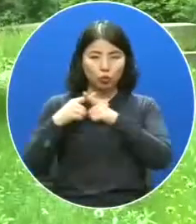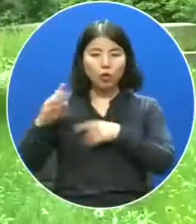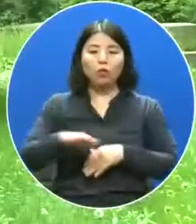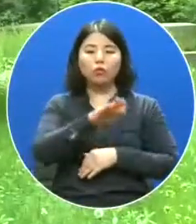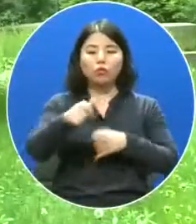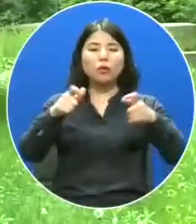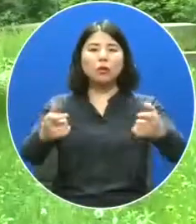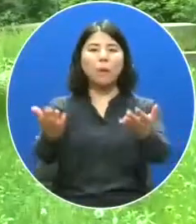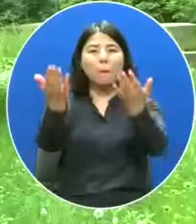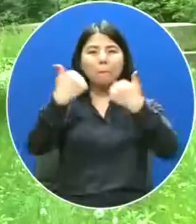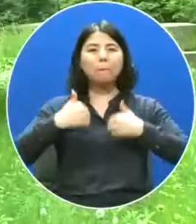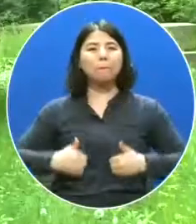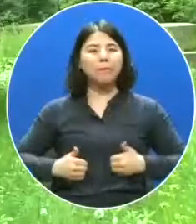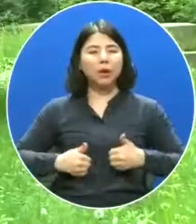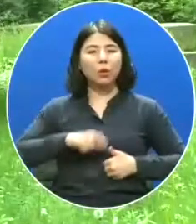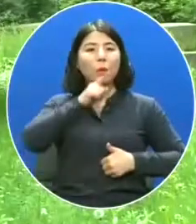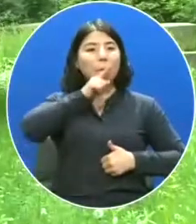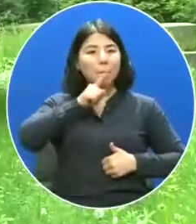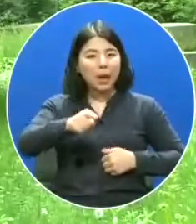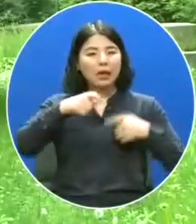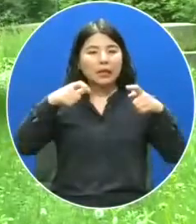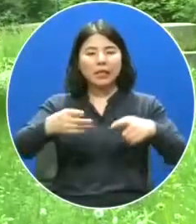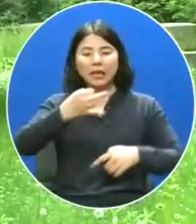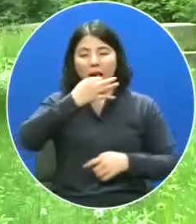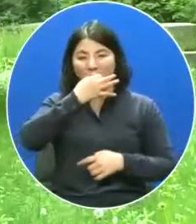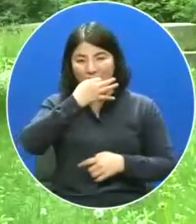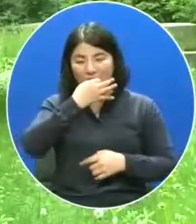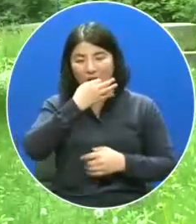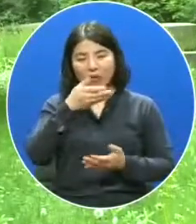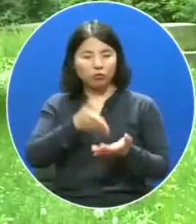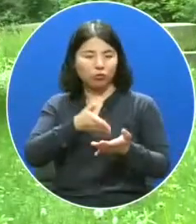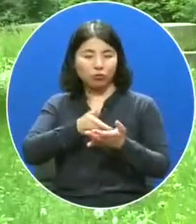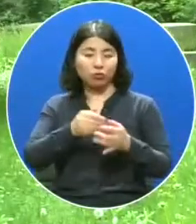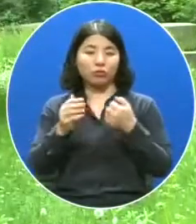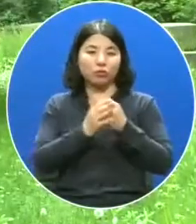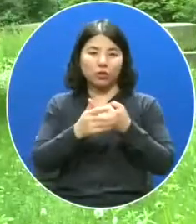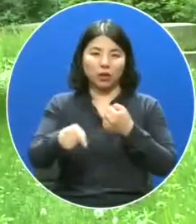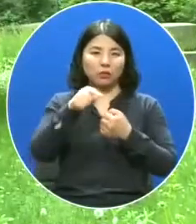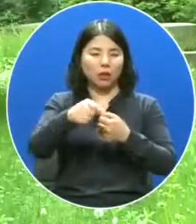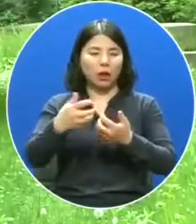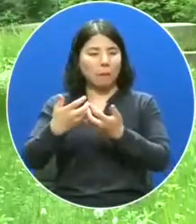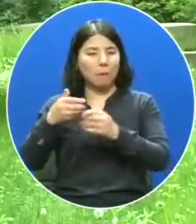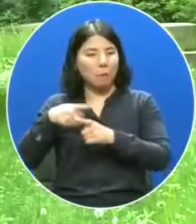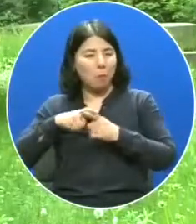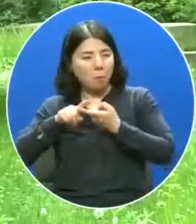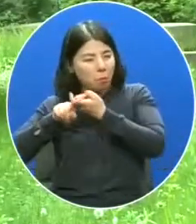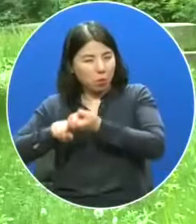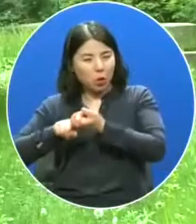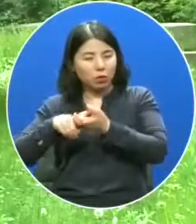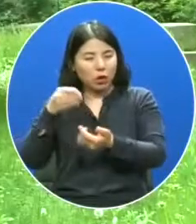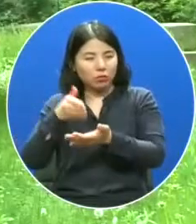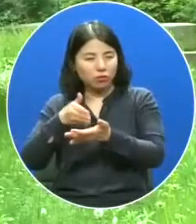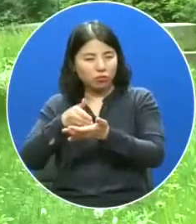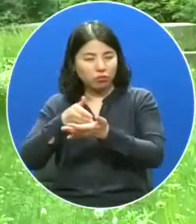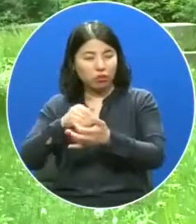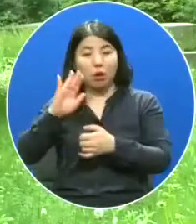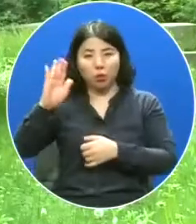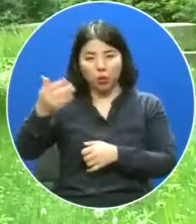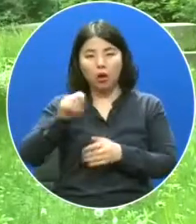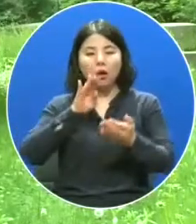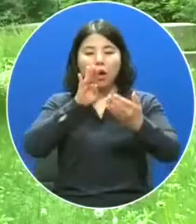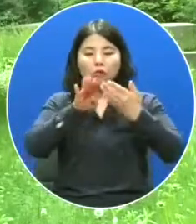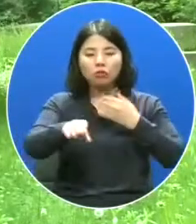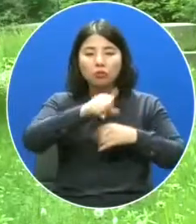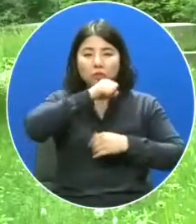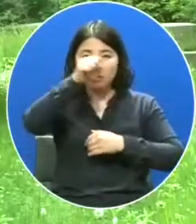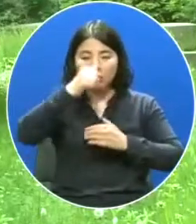무조건 우리 지역에 유치되어야 한다는 지역 이기주의적 보도로 인해 편향된 여론이 형성되고